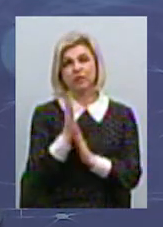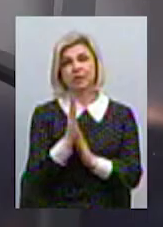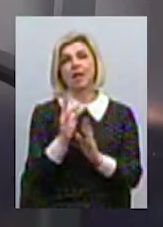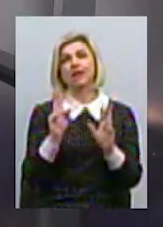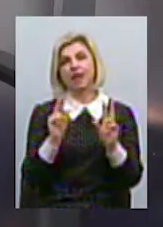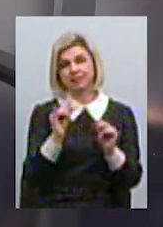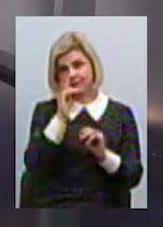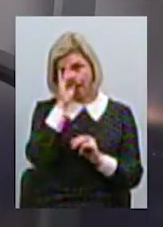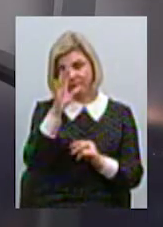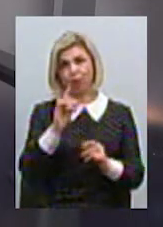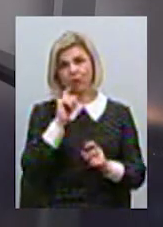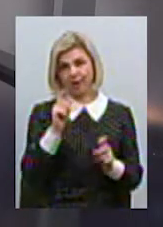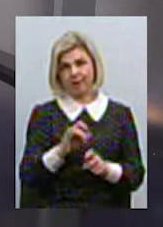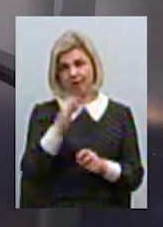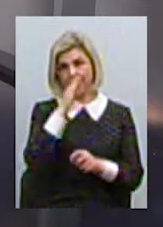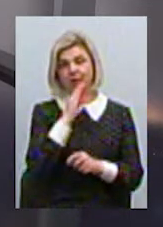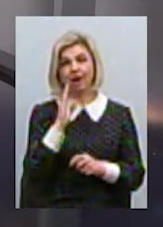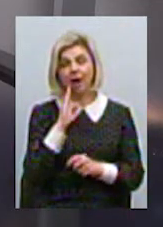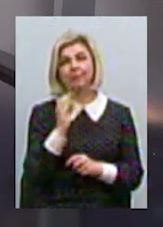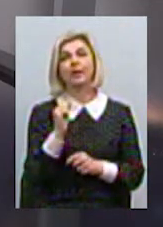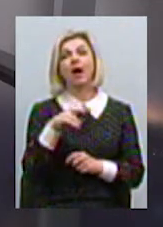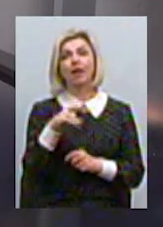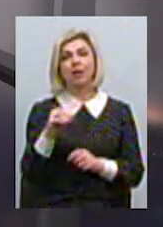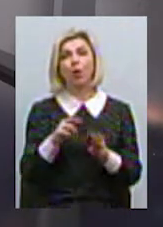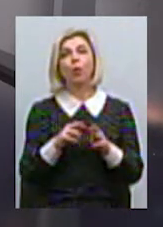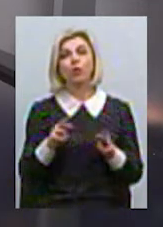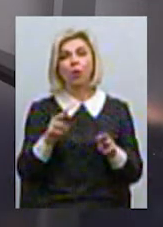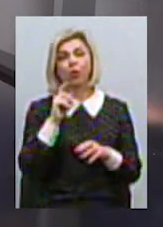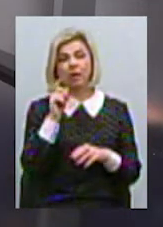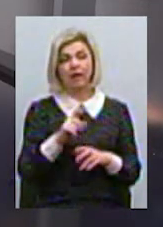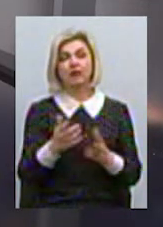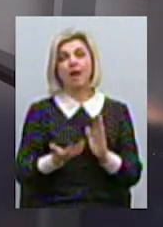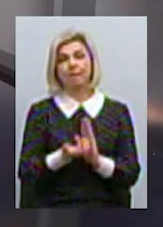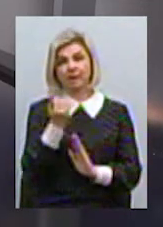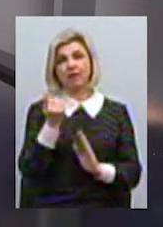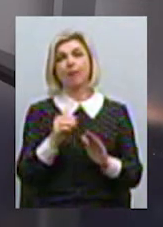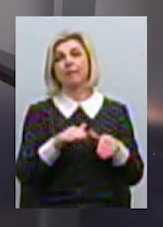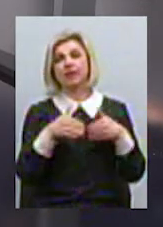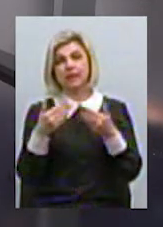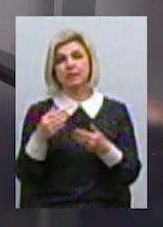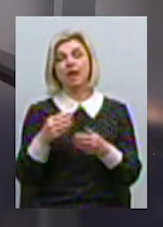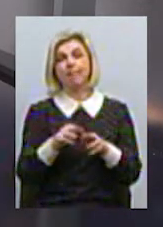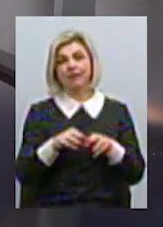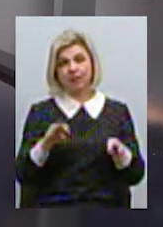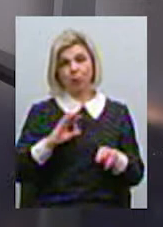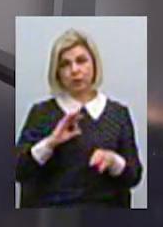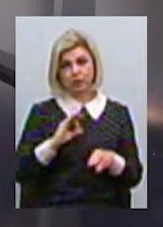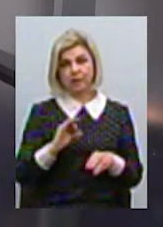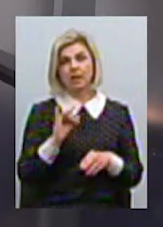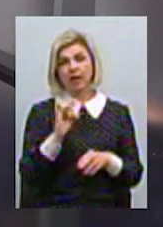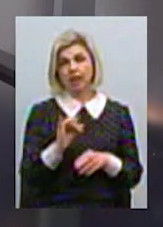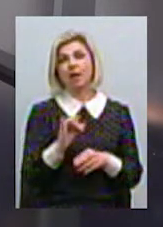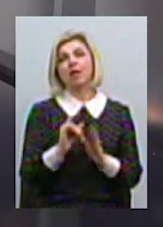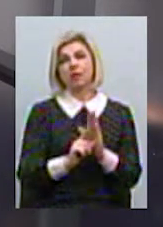славу Україні, на славу своїм батькам. Але уряд України підтримав пропозицію міністра юстиції, і ми вже започатковуємо систему